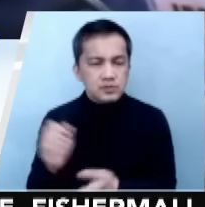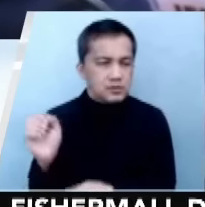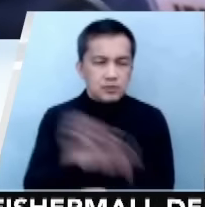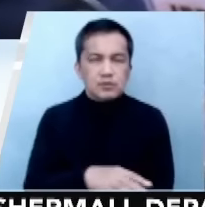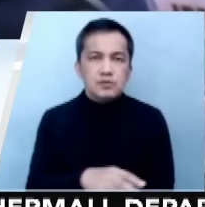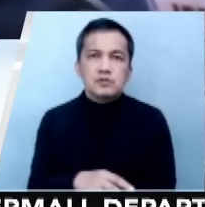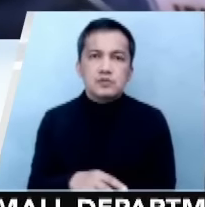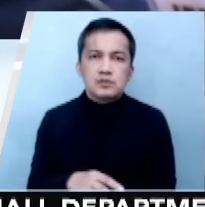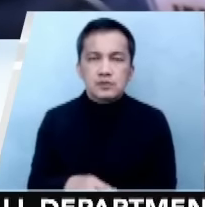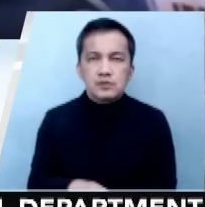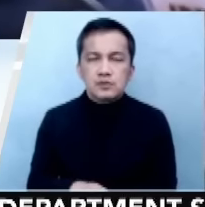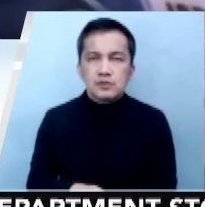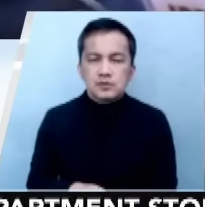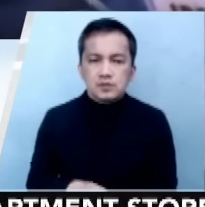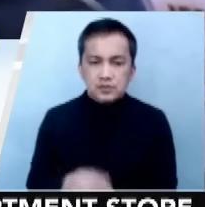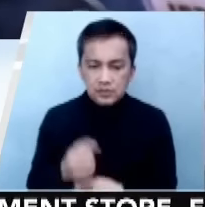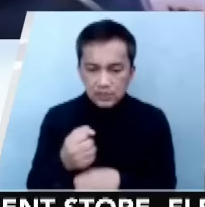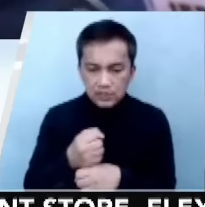Nagkakape siya,